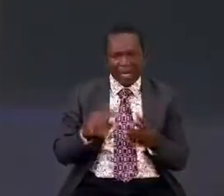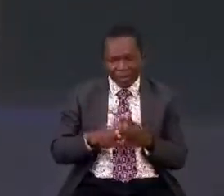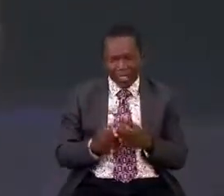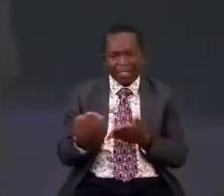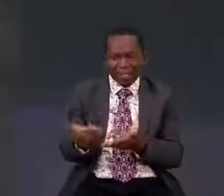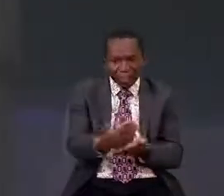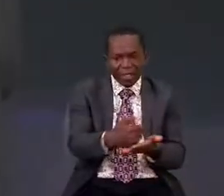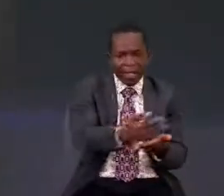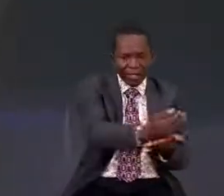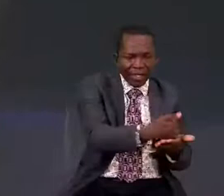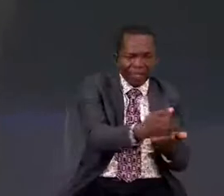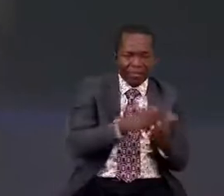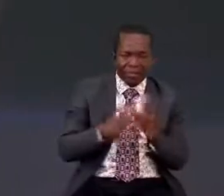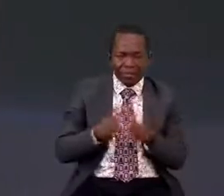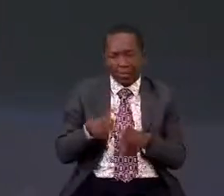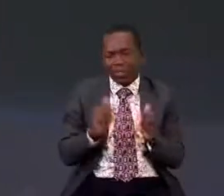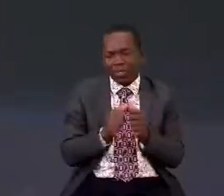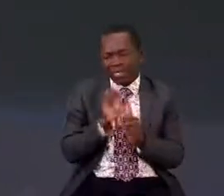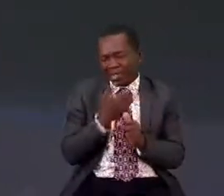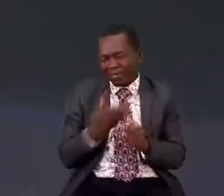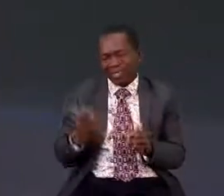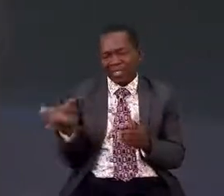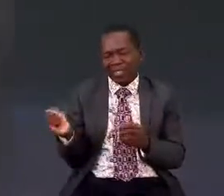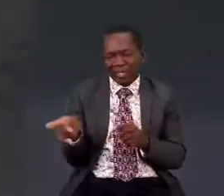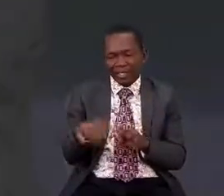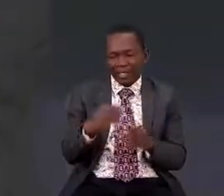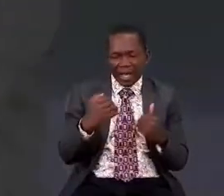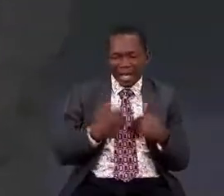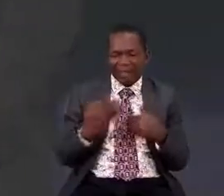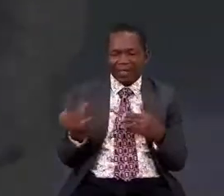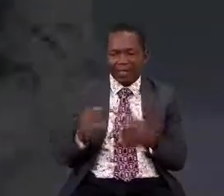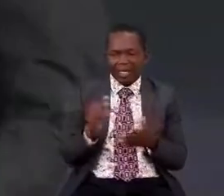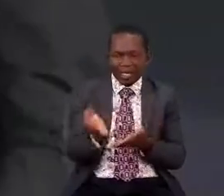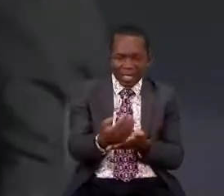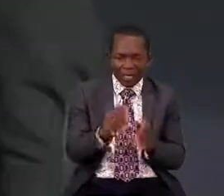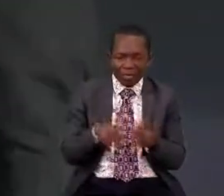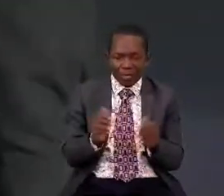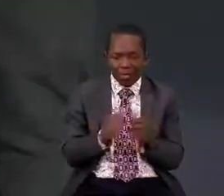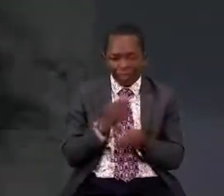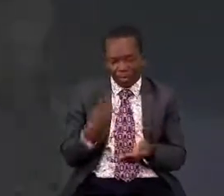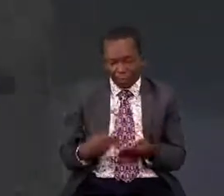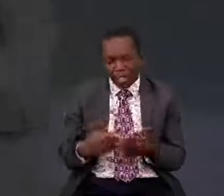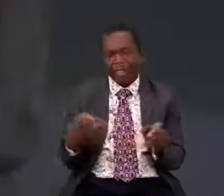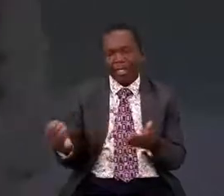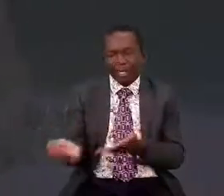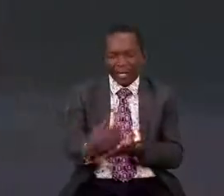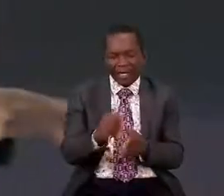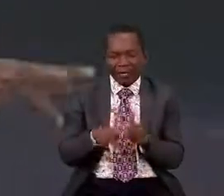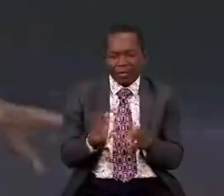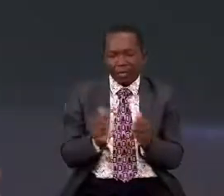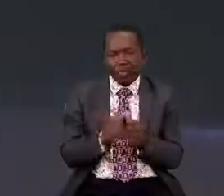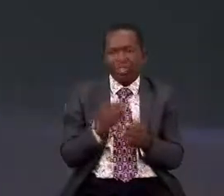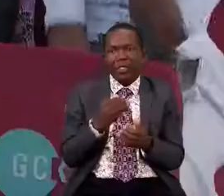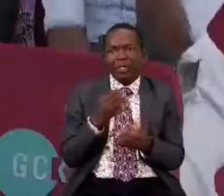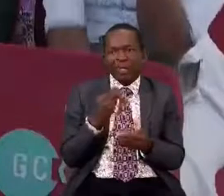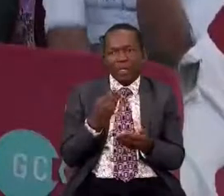peuvent faire campagne avec leur voix. Ils peuvent faire campagne avec leur tribu. Mais l'Éternel attend et regarde. Comment est-ce que